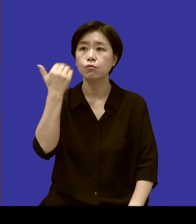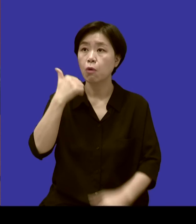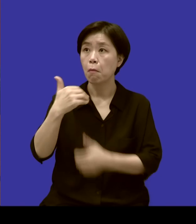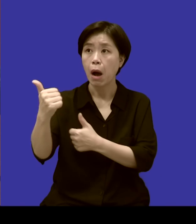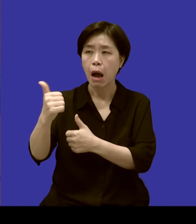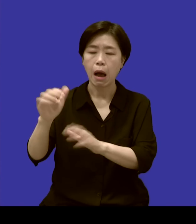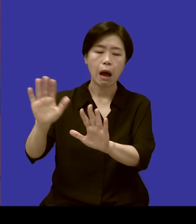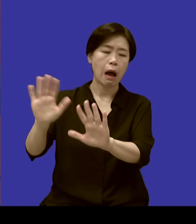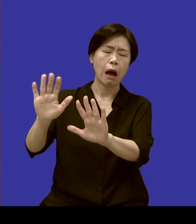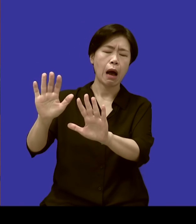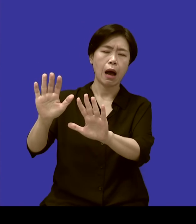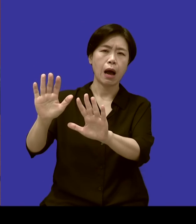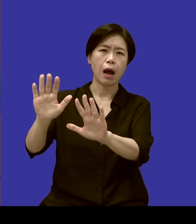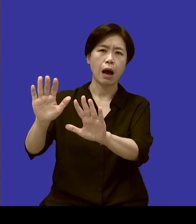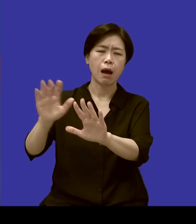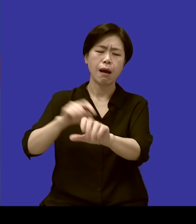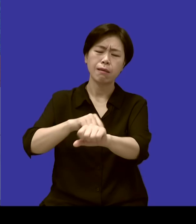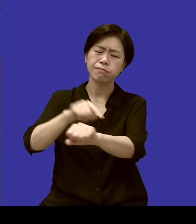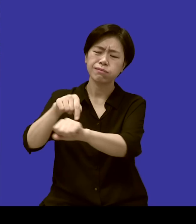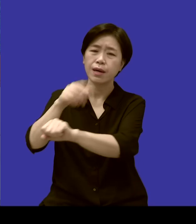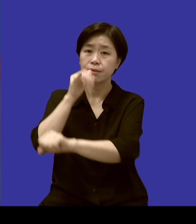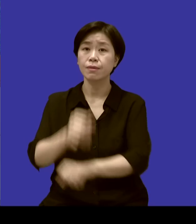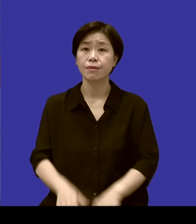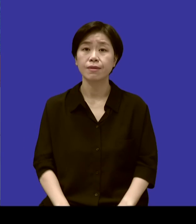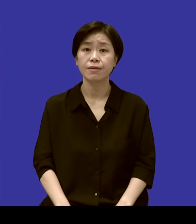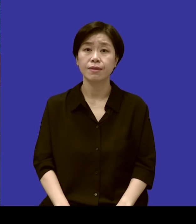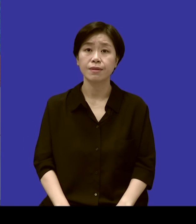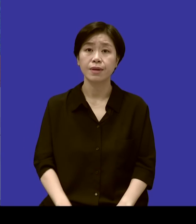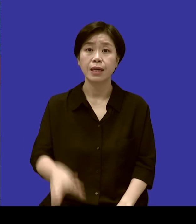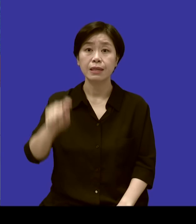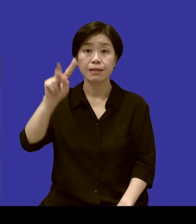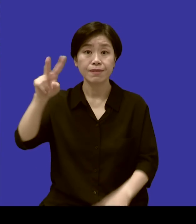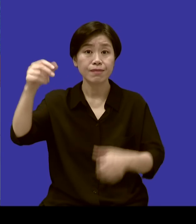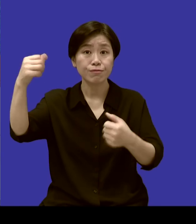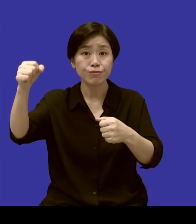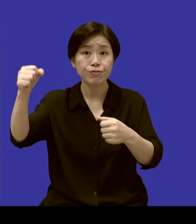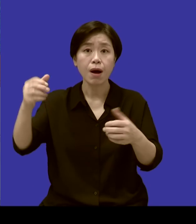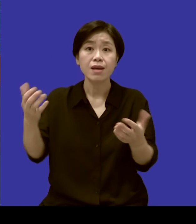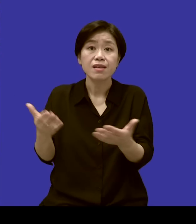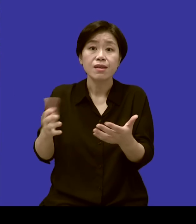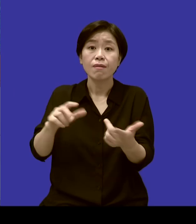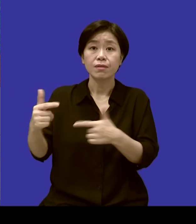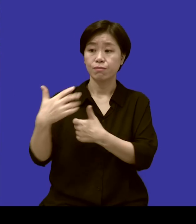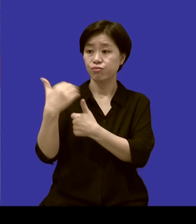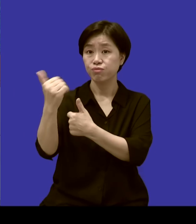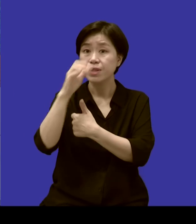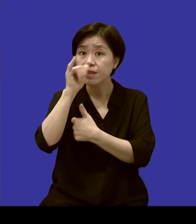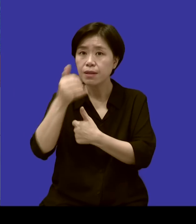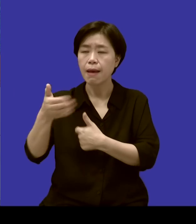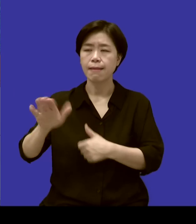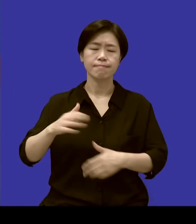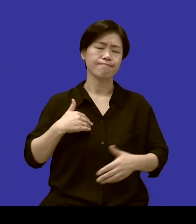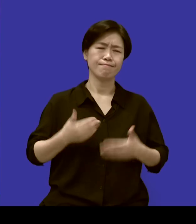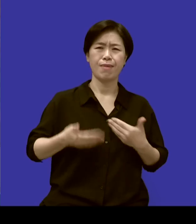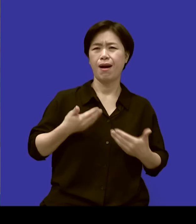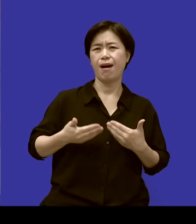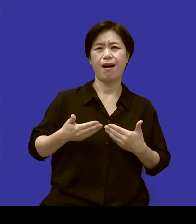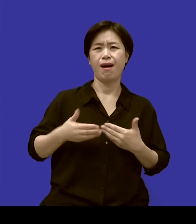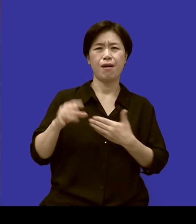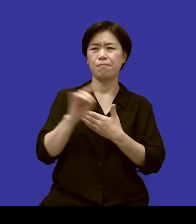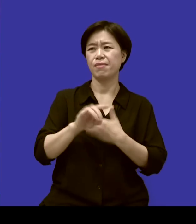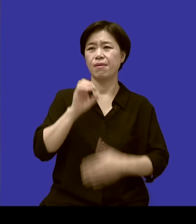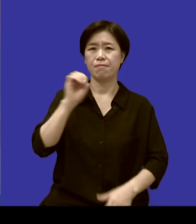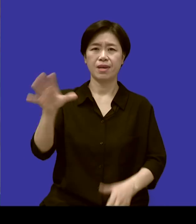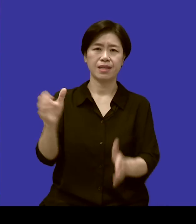갔어요. 좋은 드라마 섭외도 많이 들어왔는데 바쁘다 그러고 거절을 했어요. 그리고